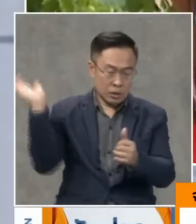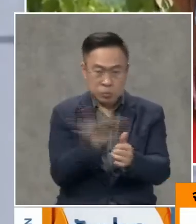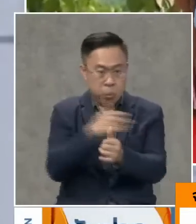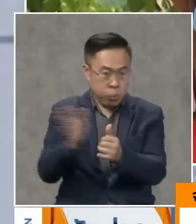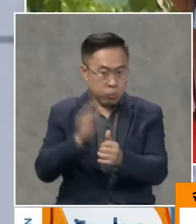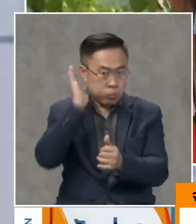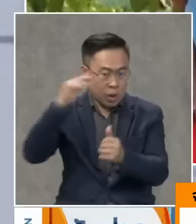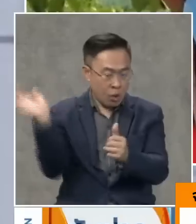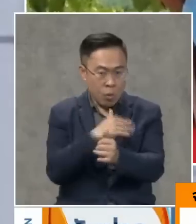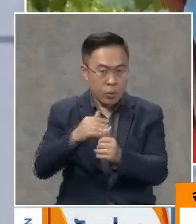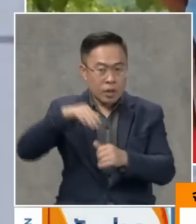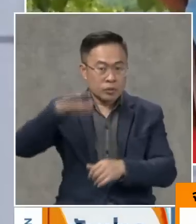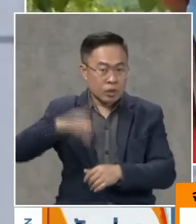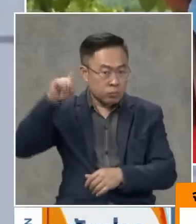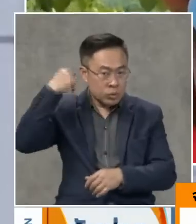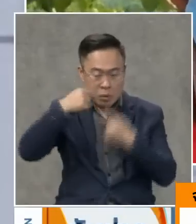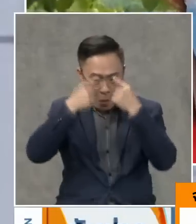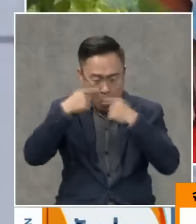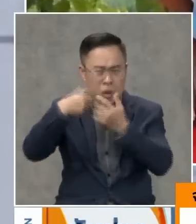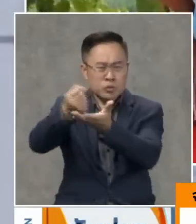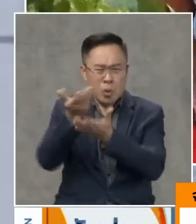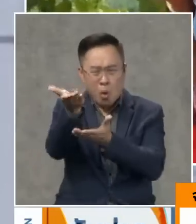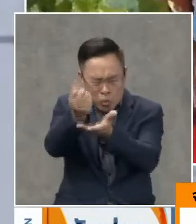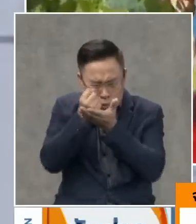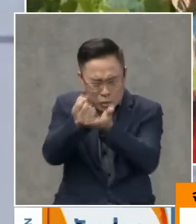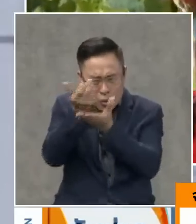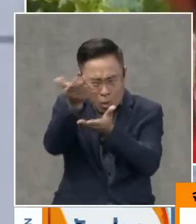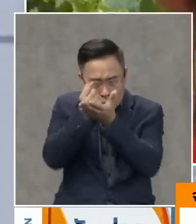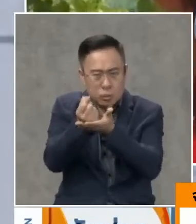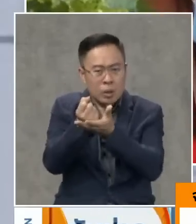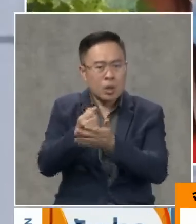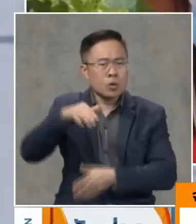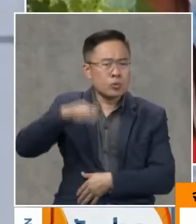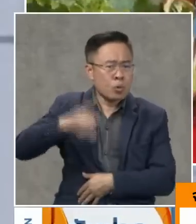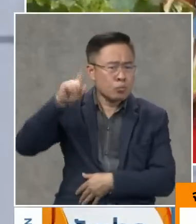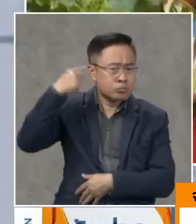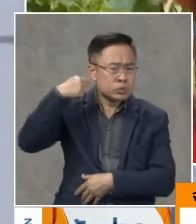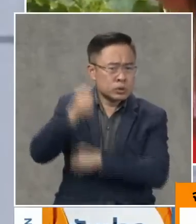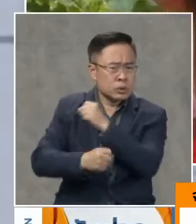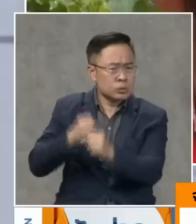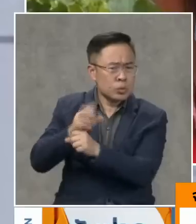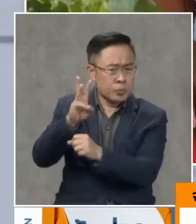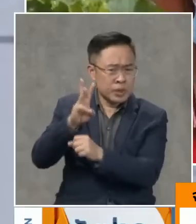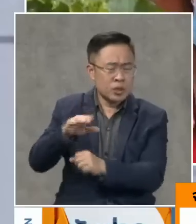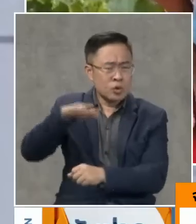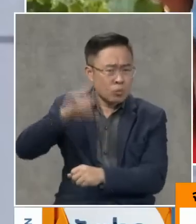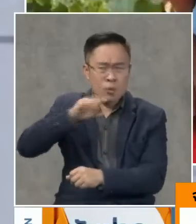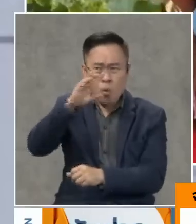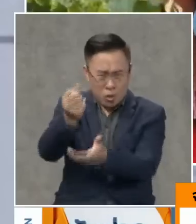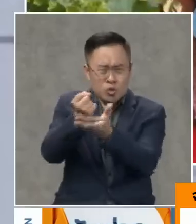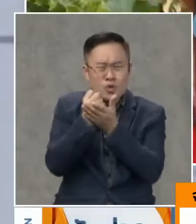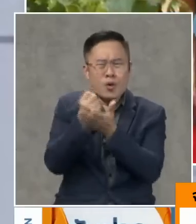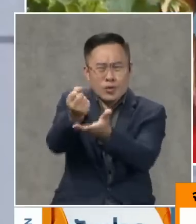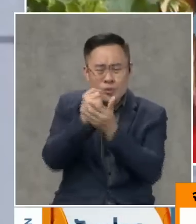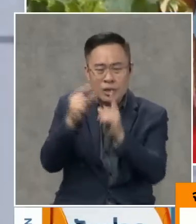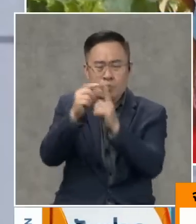ายหนูแล้วเด็กผู้หญิงก็ร้องไห้ร้องขอความช่วยเหลือ ประมาณกี่ขวบครับ ประมาณ6ขวบได้นะคะน้องก็บอกว่าช่วยหนูด้วย